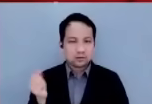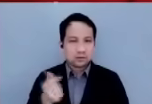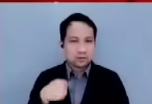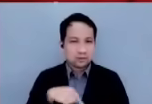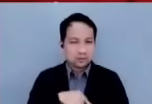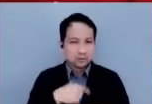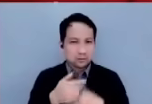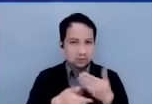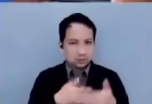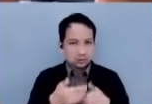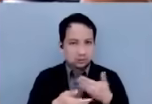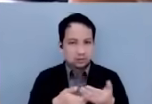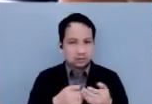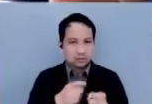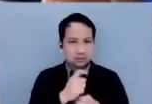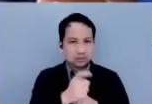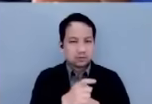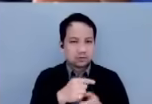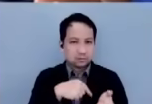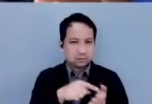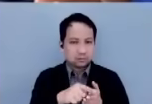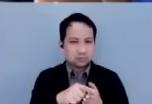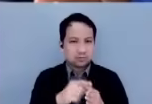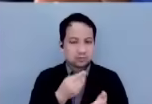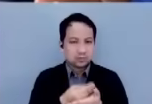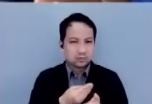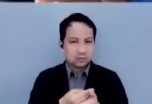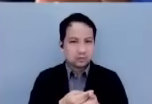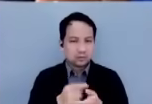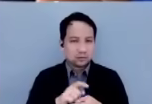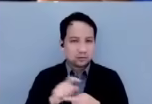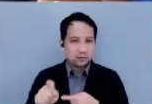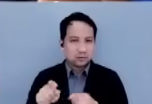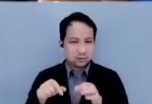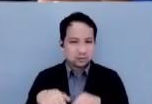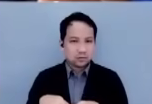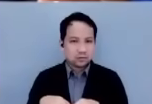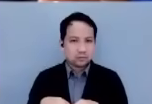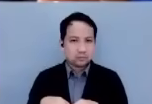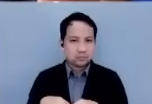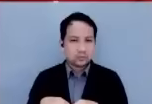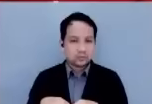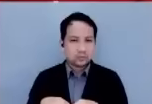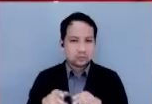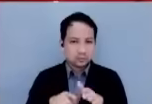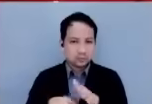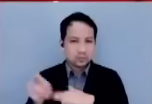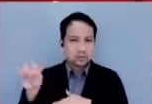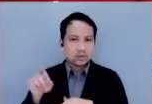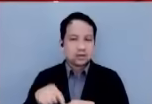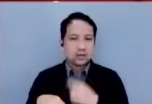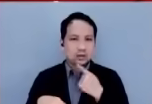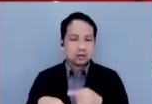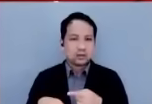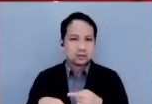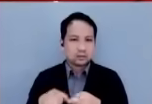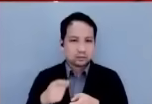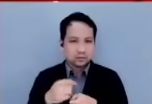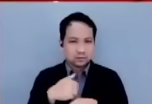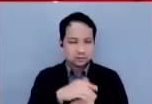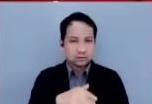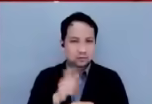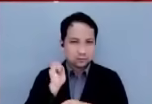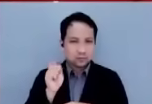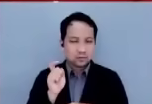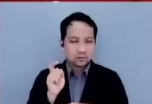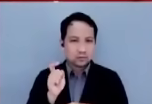ng transfer ng money. Matapos i-transfer ang pera, agad din siyang pinalis ng enforcer. Pagka-send ko ng pera, mabilis lang. Sabi niya,